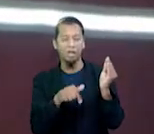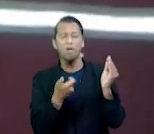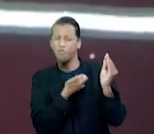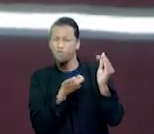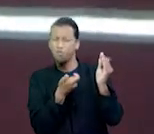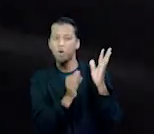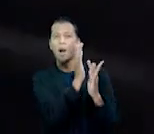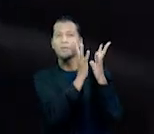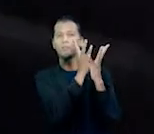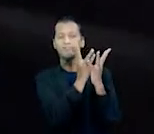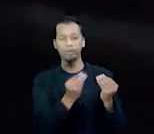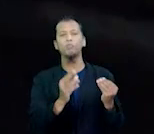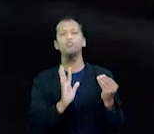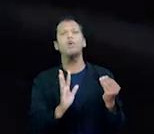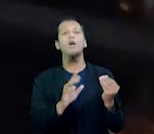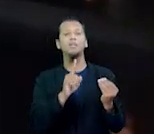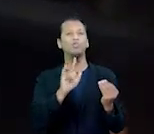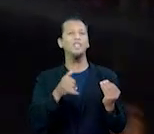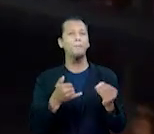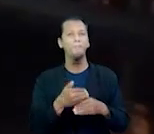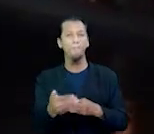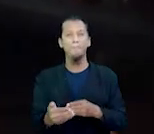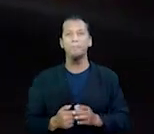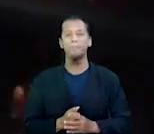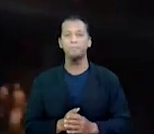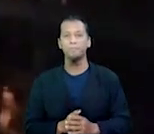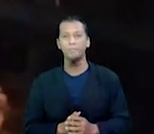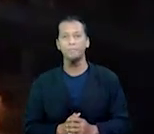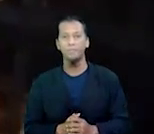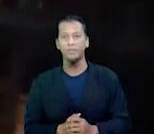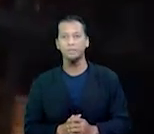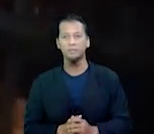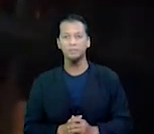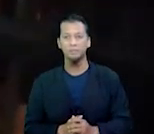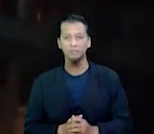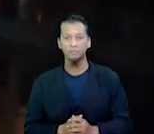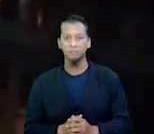ke bangunan lainnya. Api baru berhasil dipadamkan pada 1 jam kemudian.